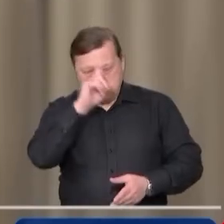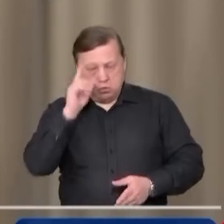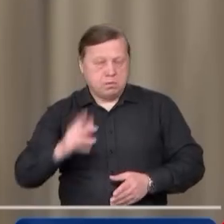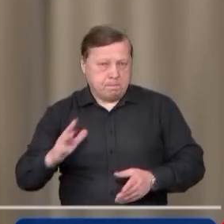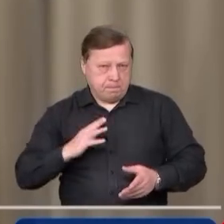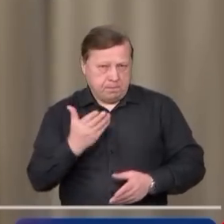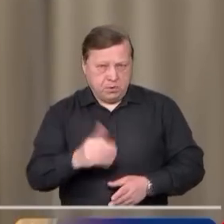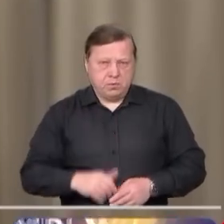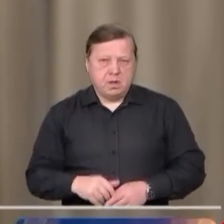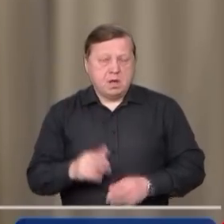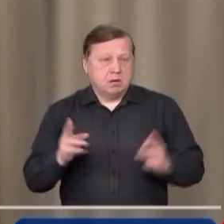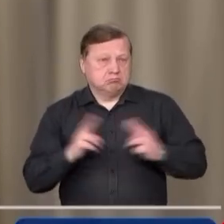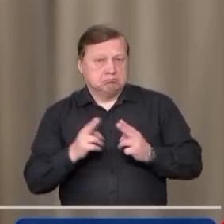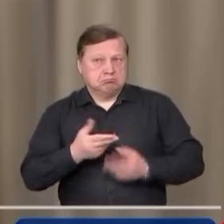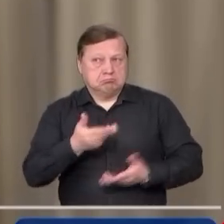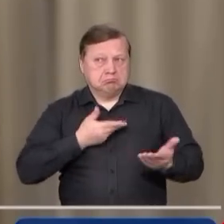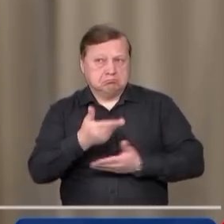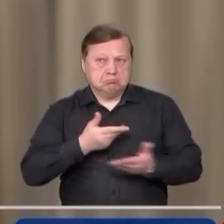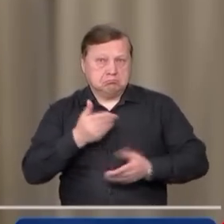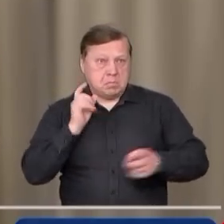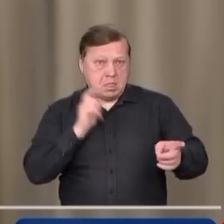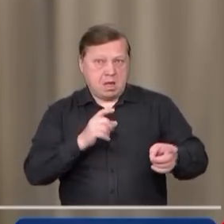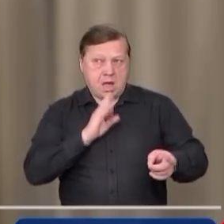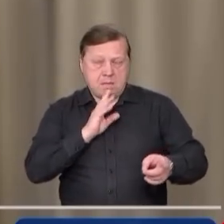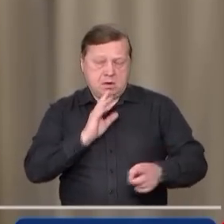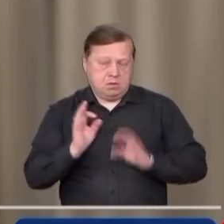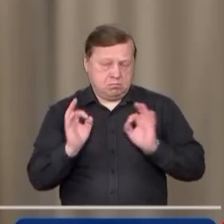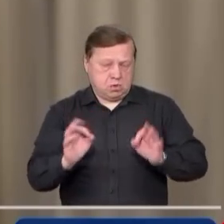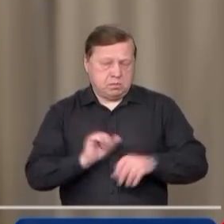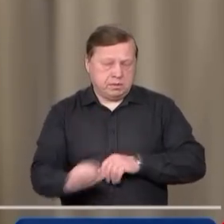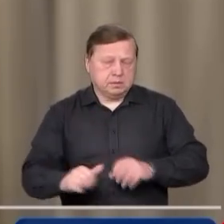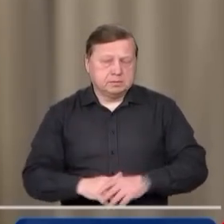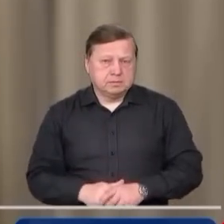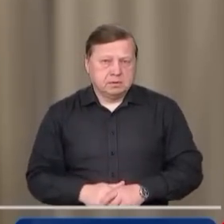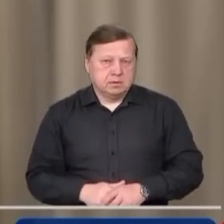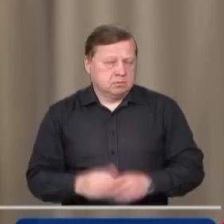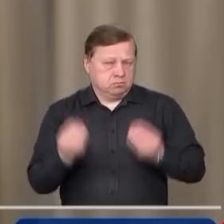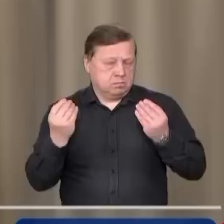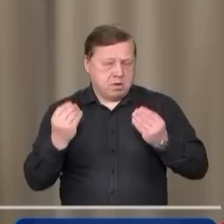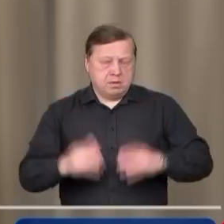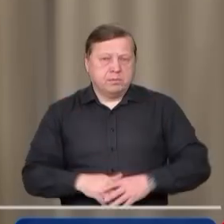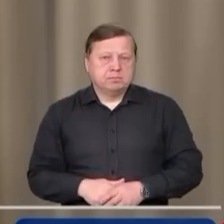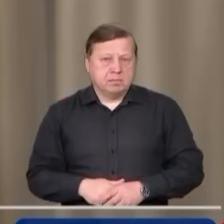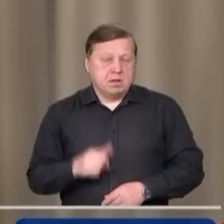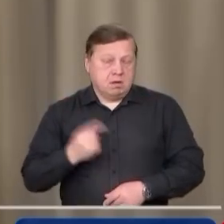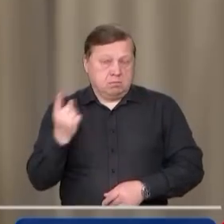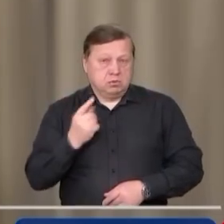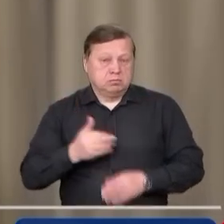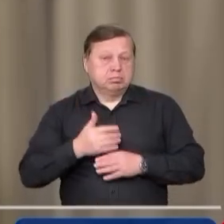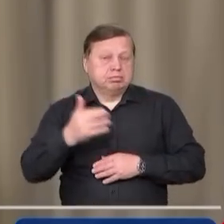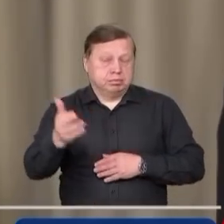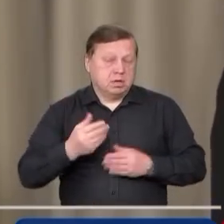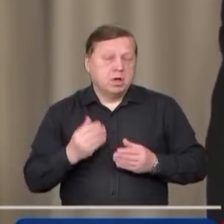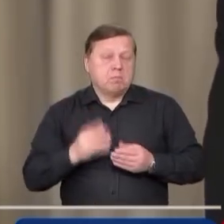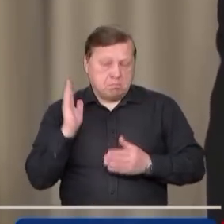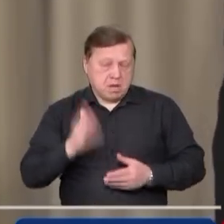mamy doskonałe relacje i myślę, że te świetne relacje będą się rozwijały w przyszłości.